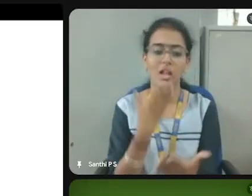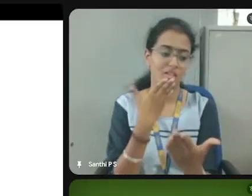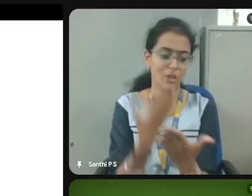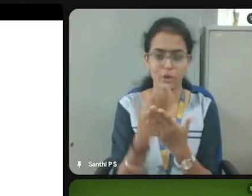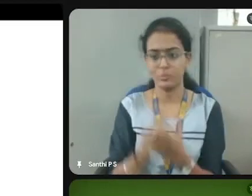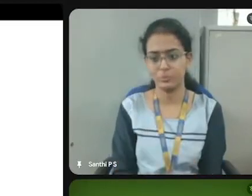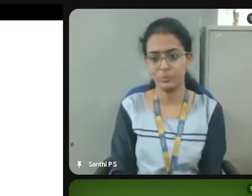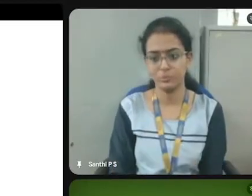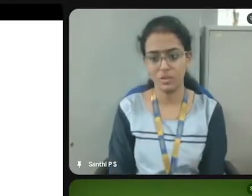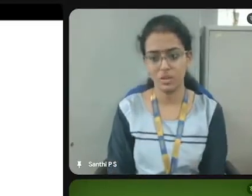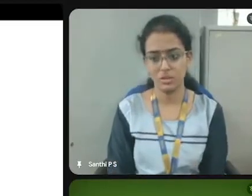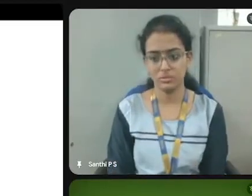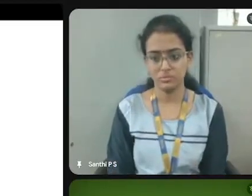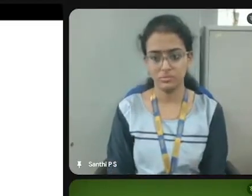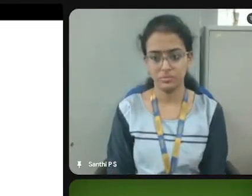ഓക്കെ